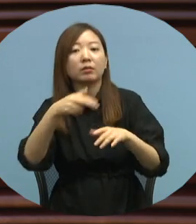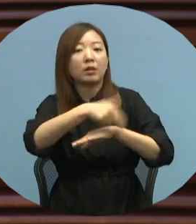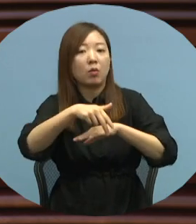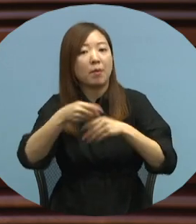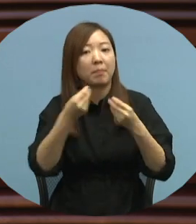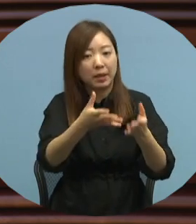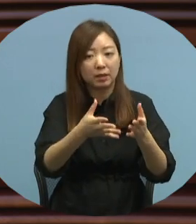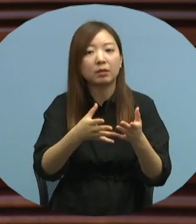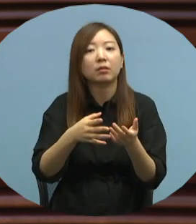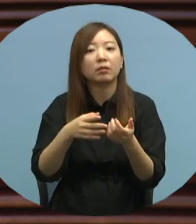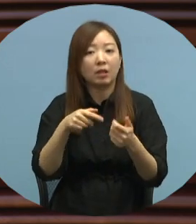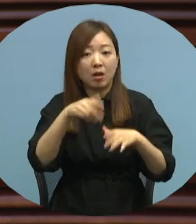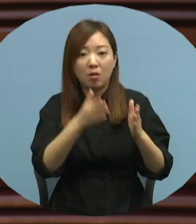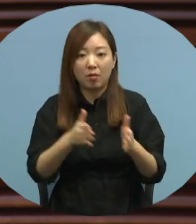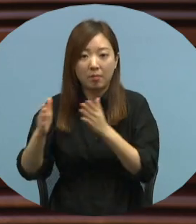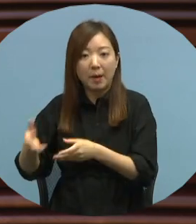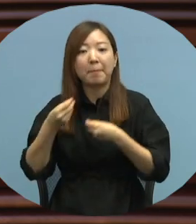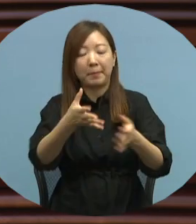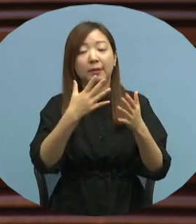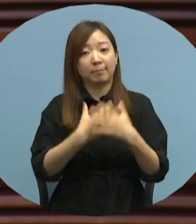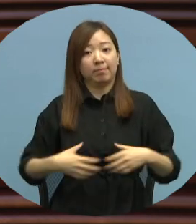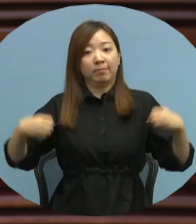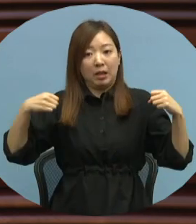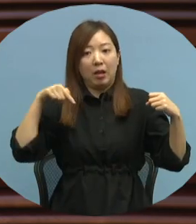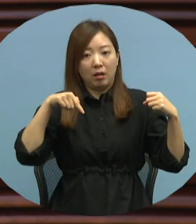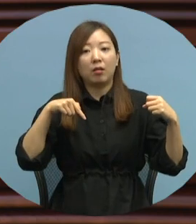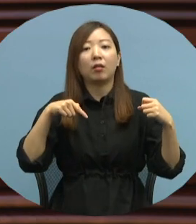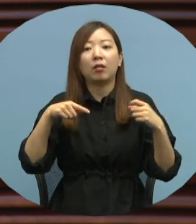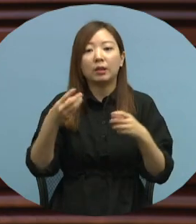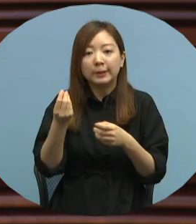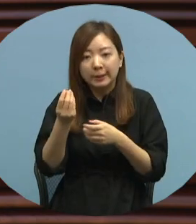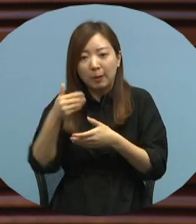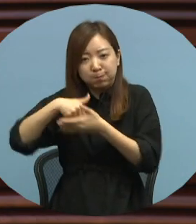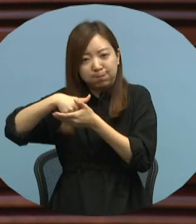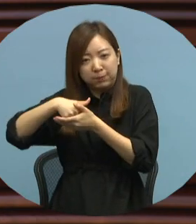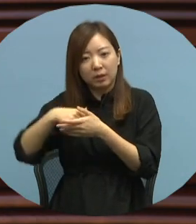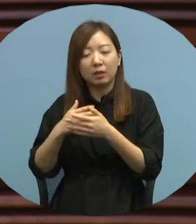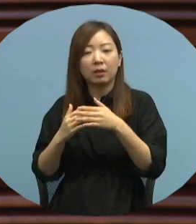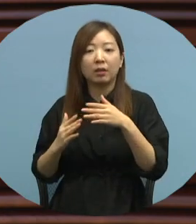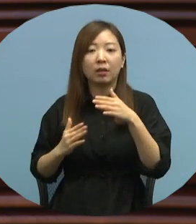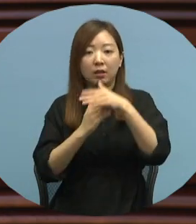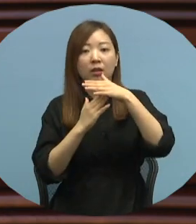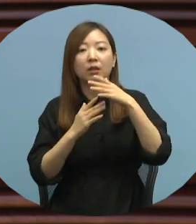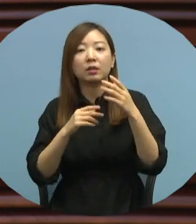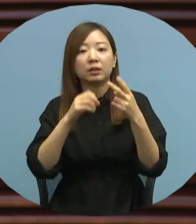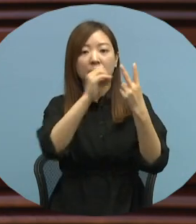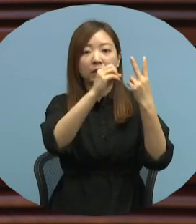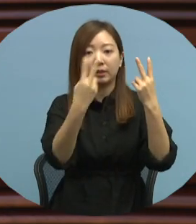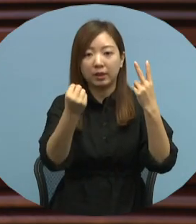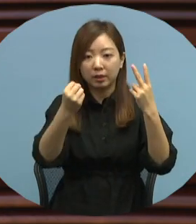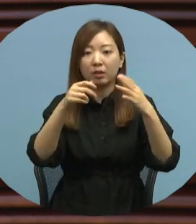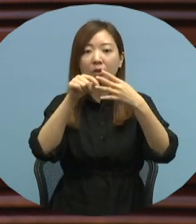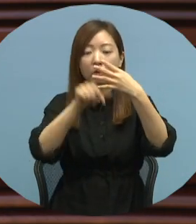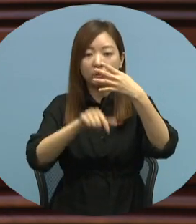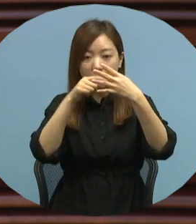限特別計劃的安排，適用於身體健全人士的資產上限由2020年6月1日起6個月內暫